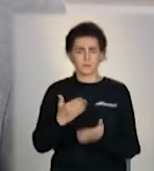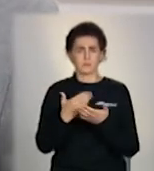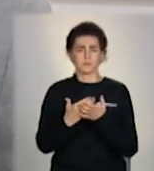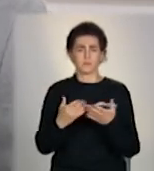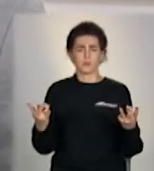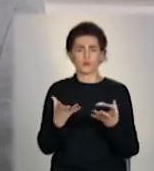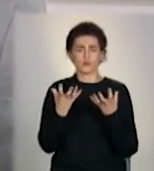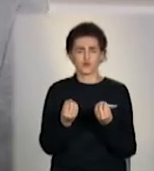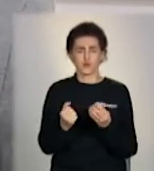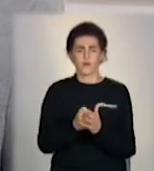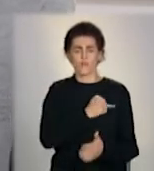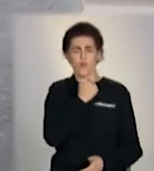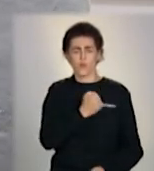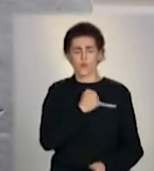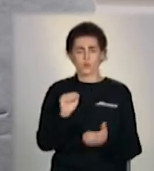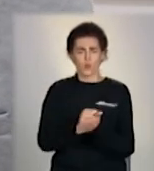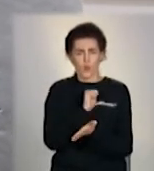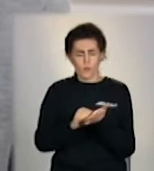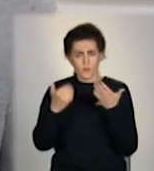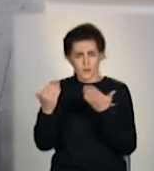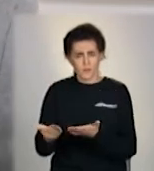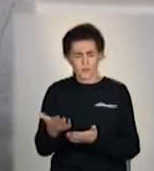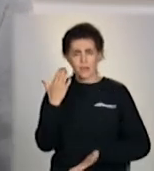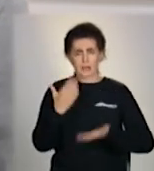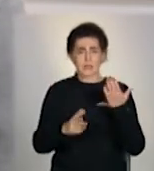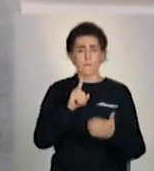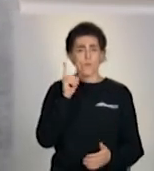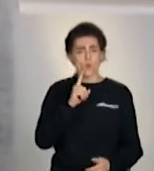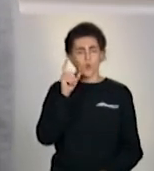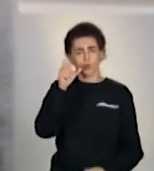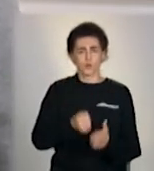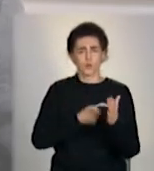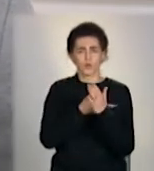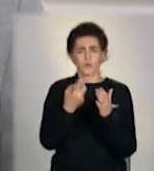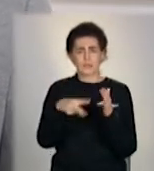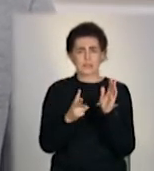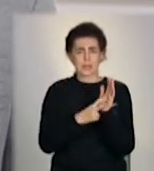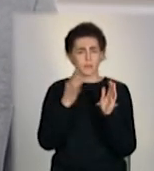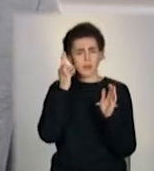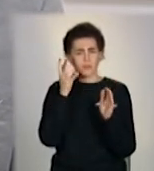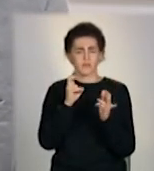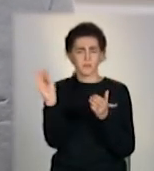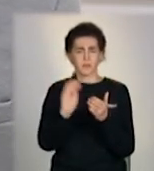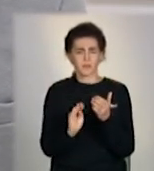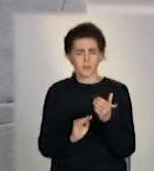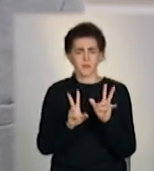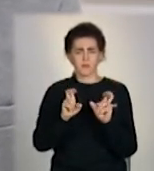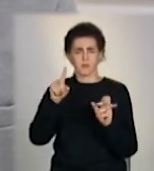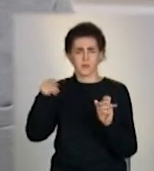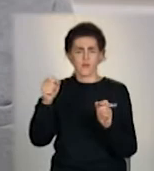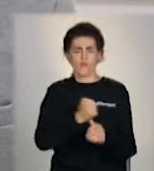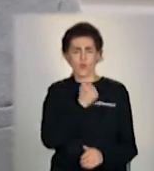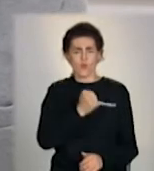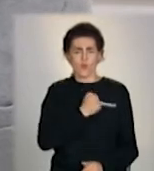буде предоставити воїнський документ, воєнний білет, або ж, якщо це молодий чоловік до 27 років, приписне з відміточкою з